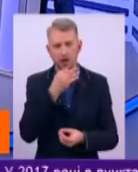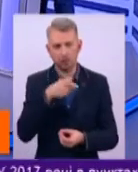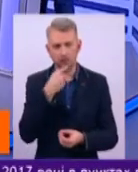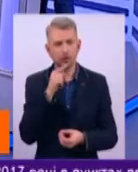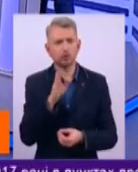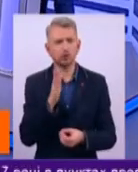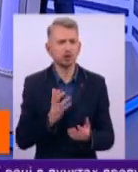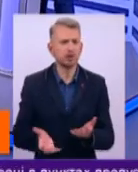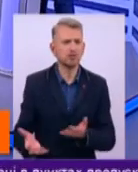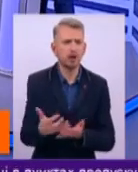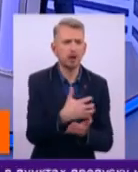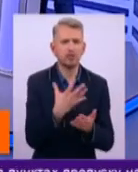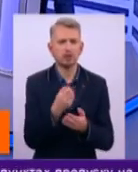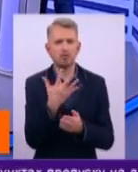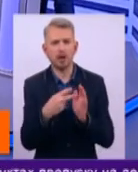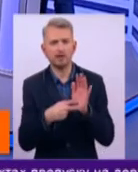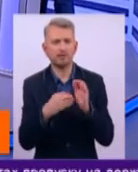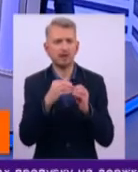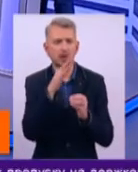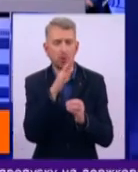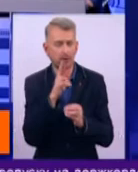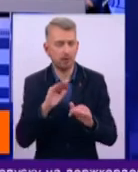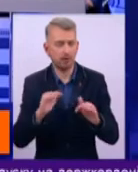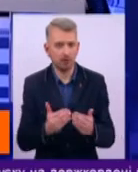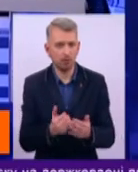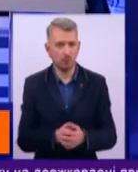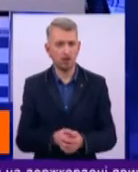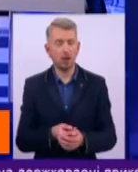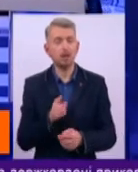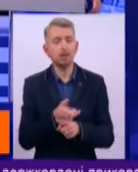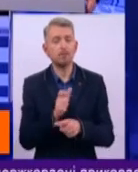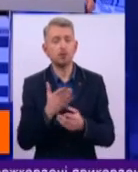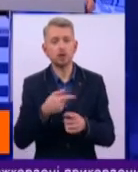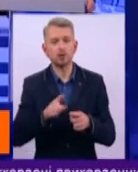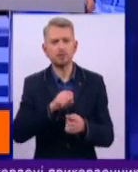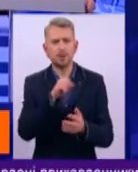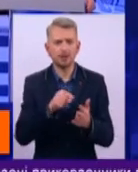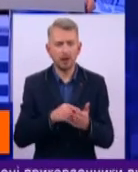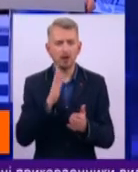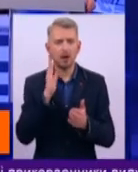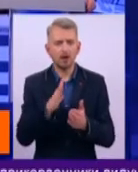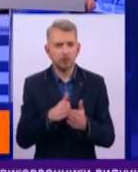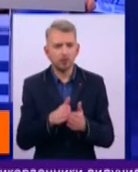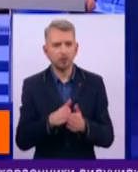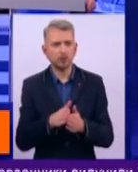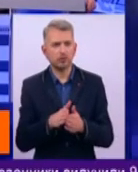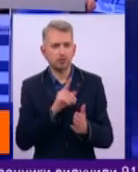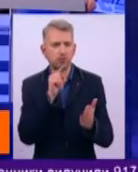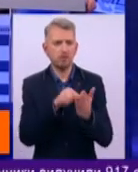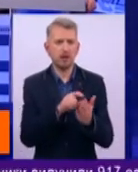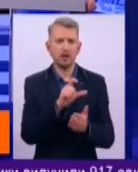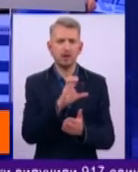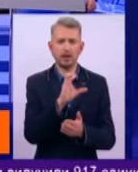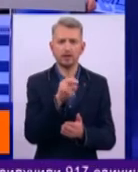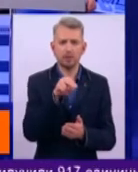буде збиратися ще 5, 7, 10 років як мінімум. Тим паче, якщо ці питання будуть перекочовувати до ЄСПЧ чи ще до якихось